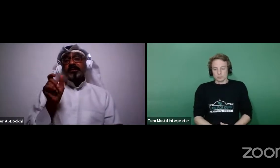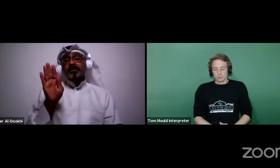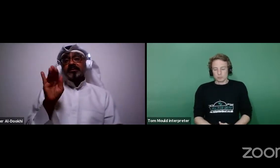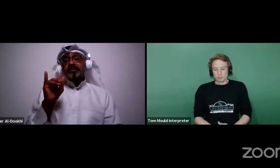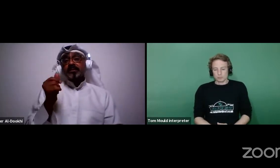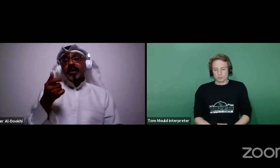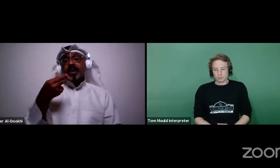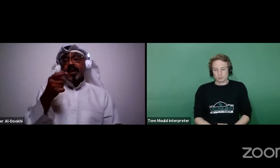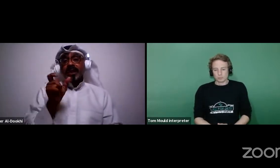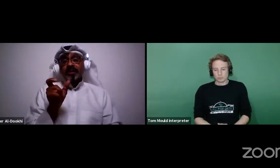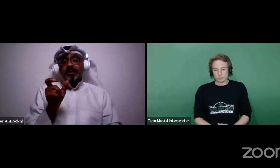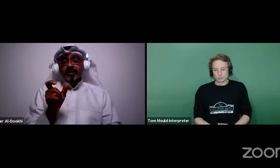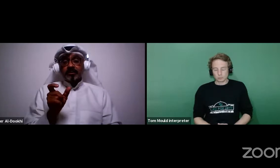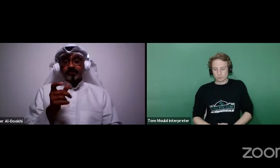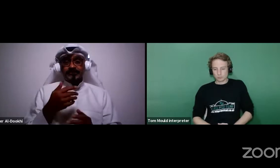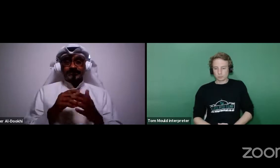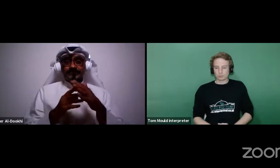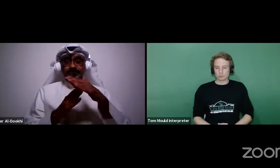لحظة